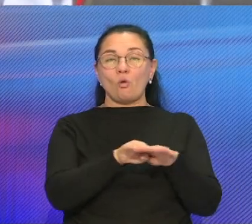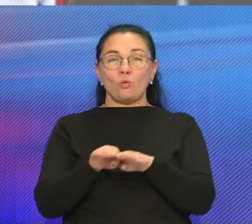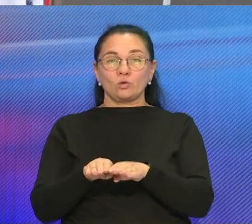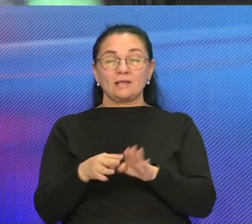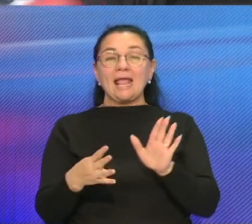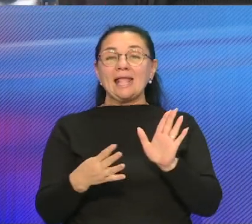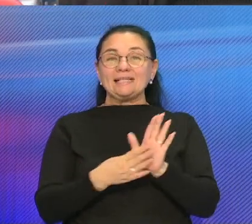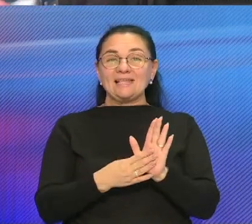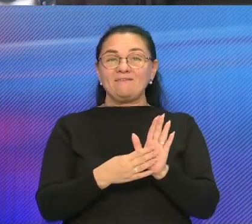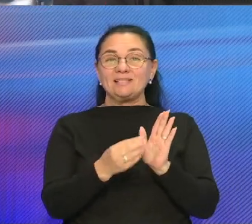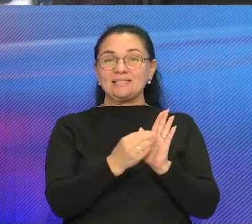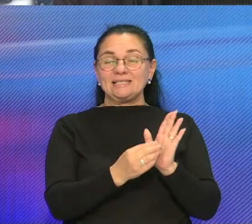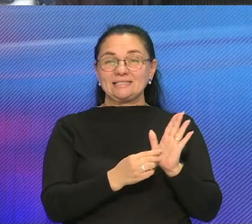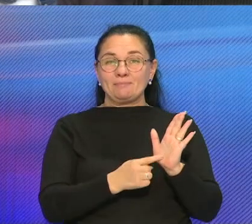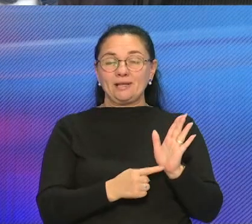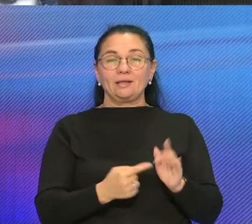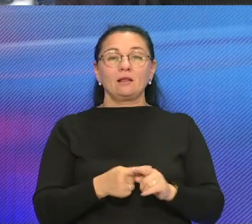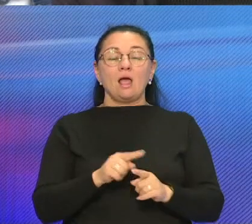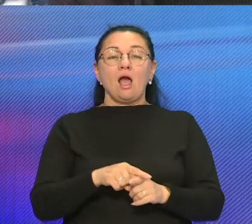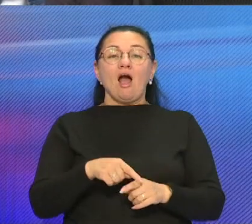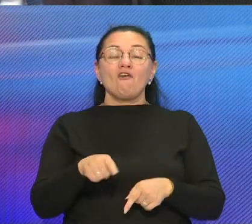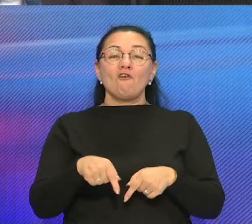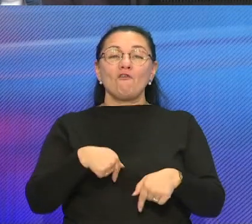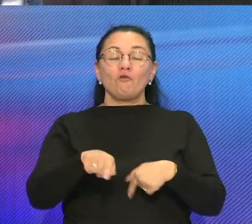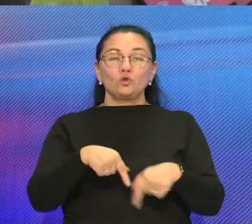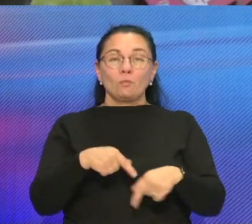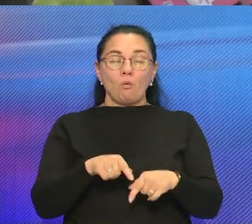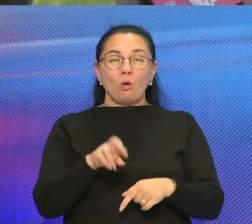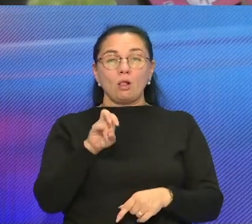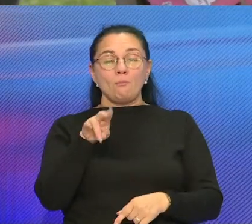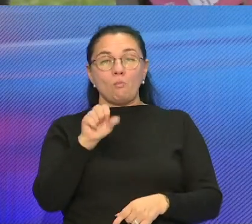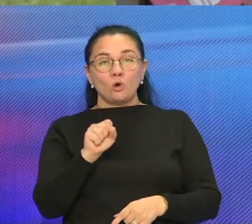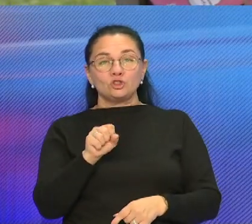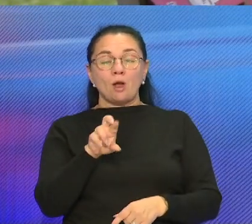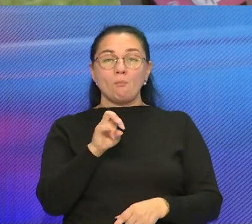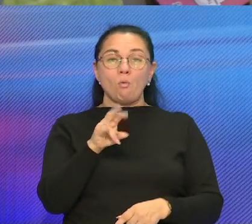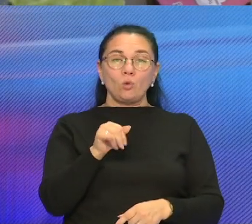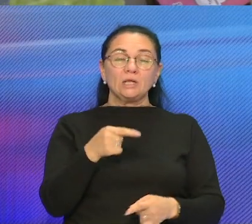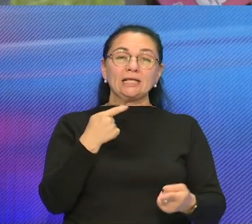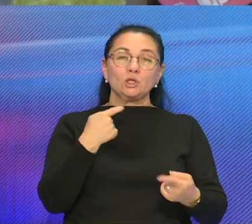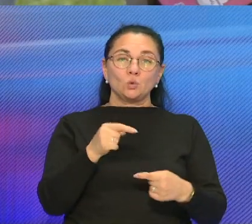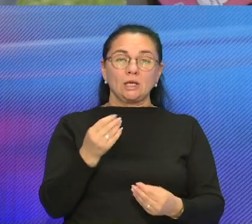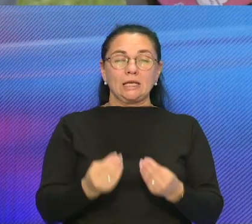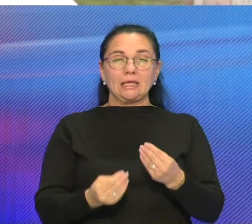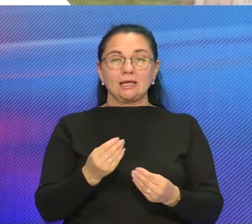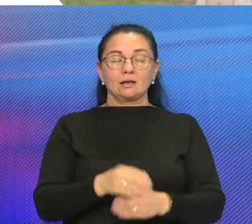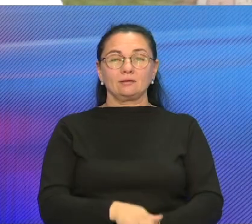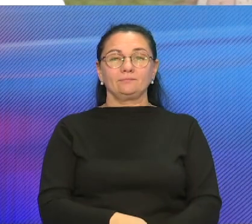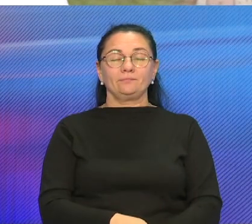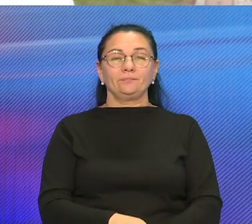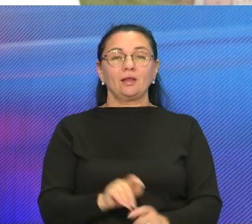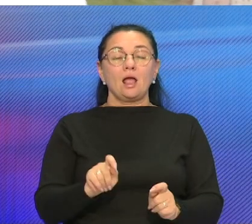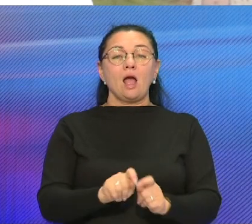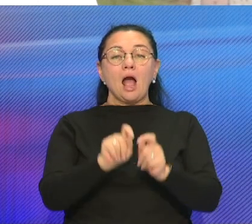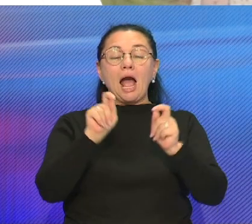дисциплин – футбол, настольный теннис, лыжи, боча-спорт, боулинг и не только. Открылась